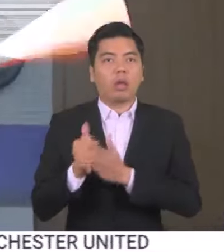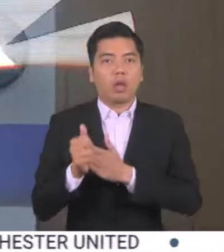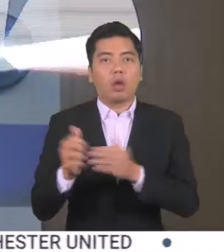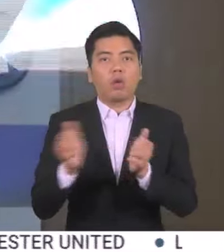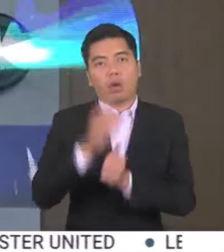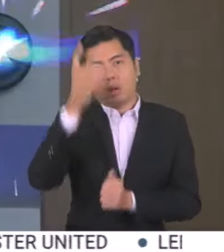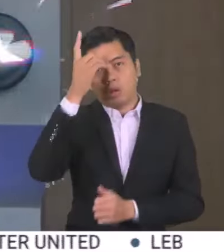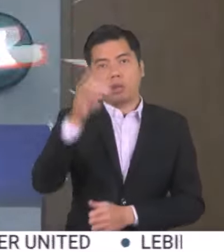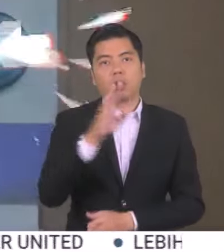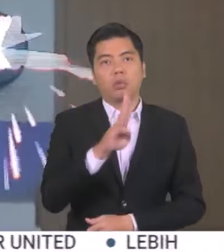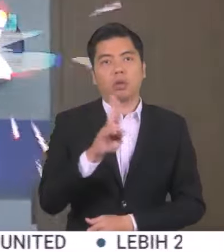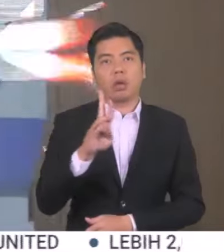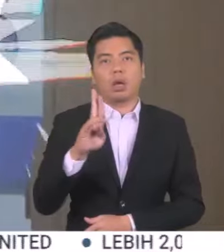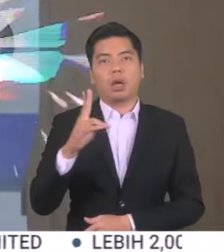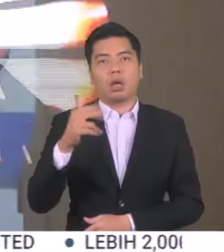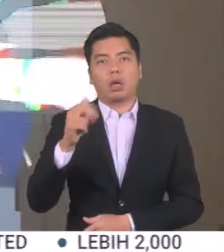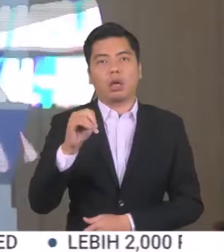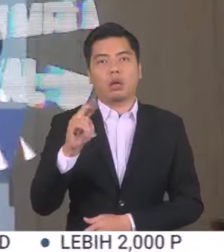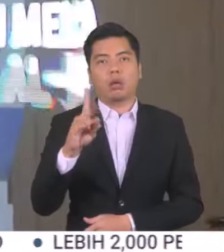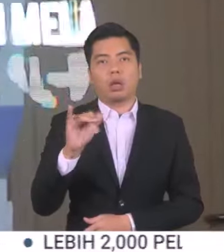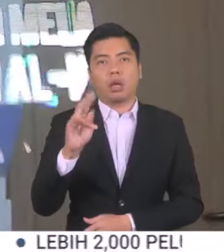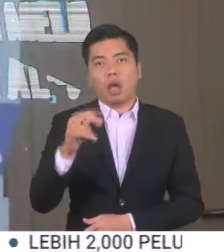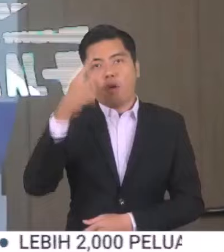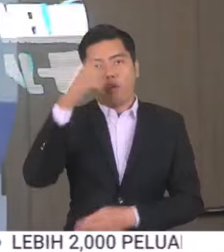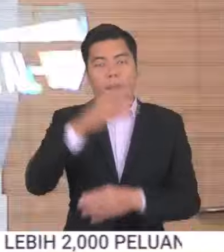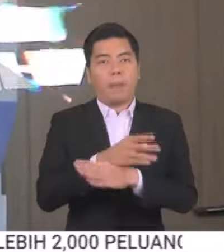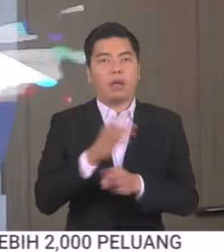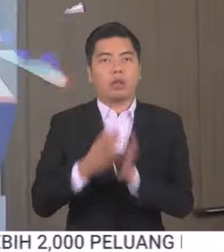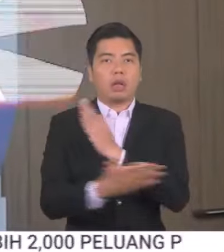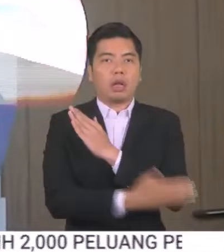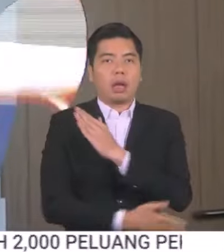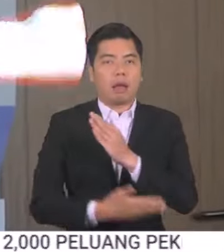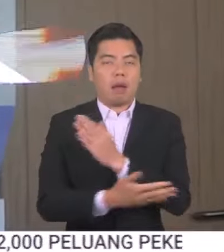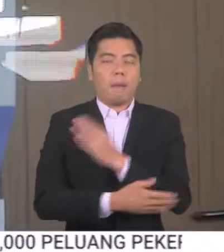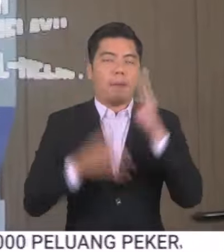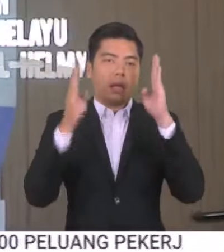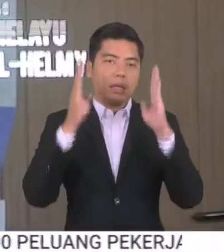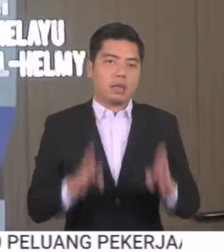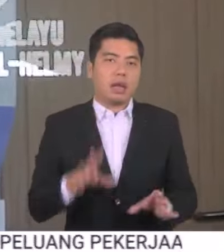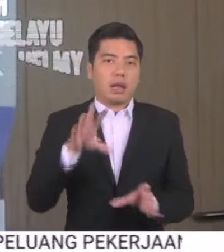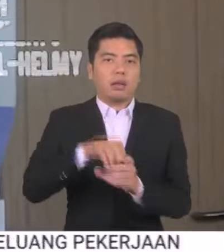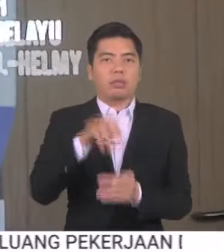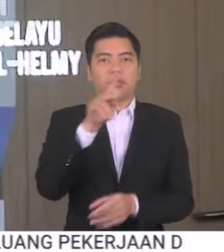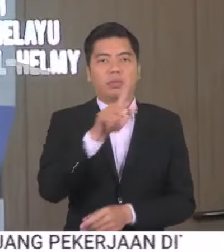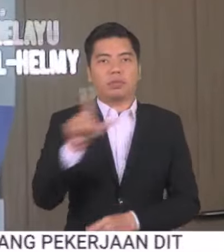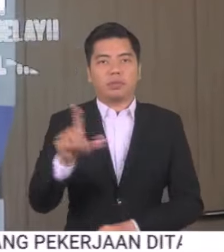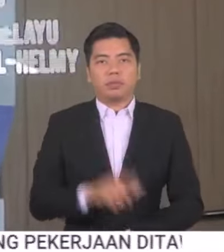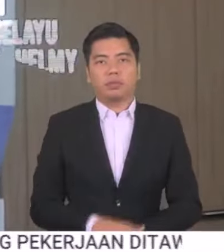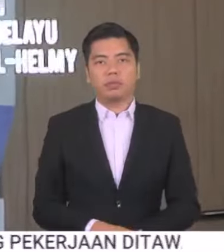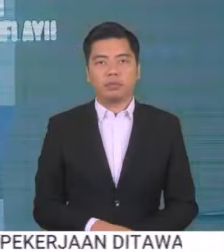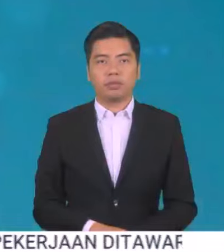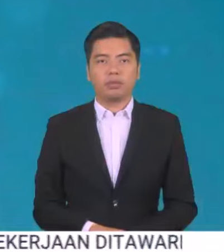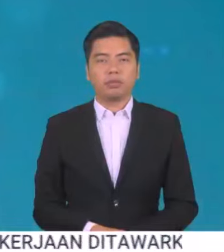Dr. Burhanuddin Al-Hilmi dalam membentuk negara bangsa di Ibu Negara.